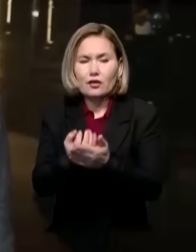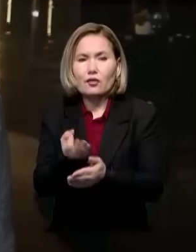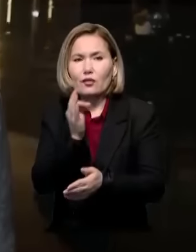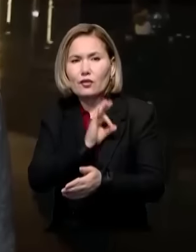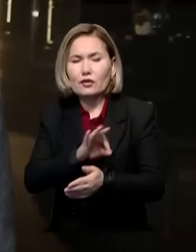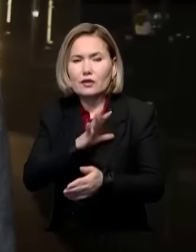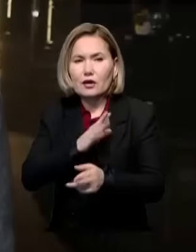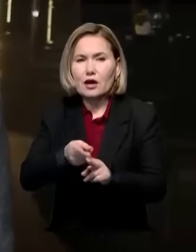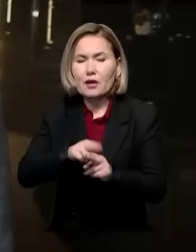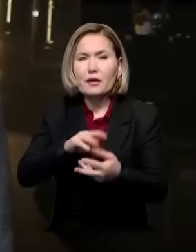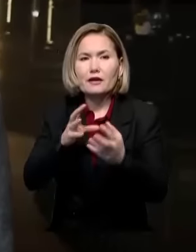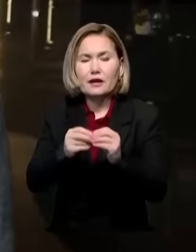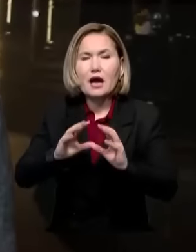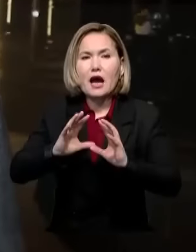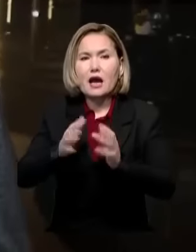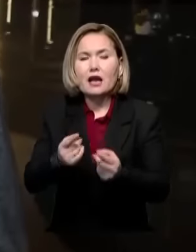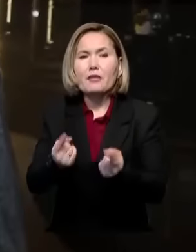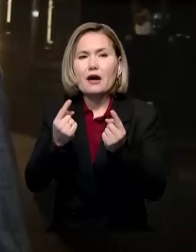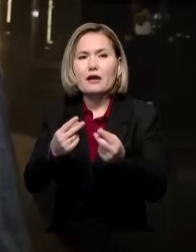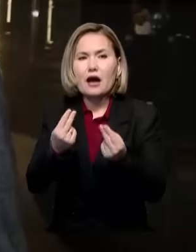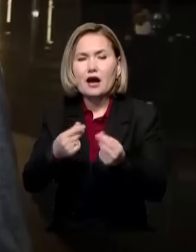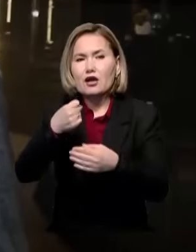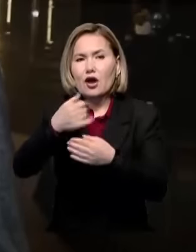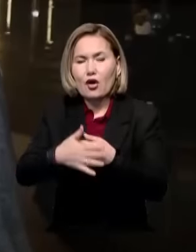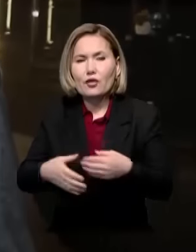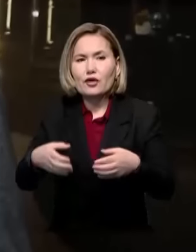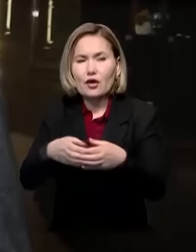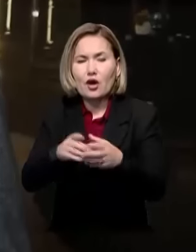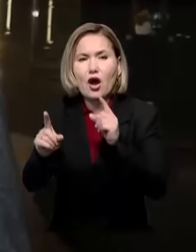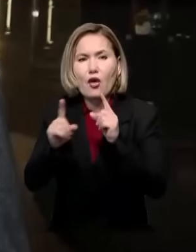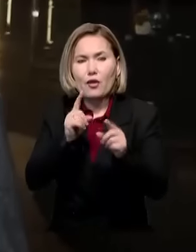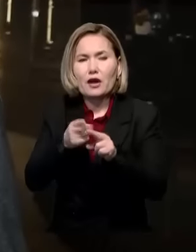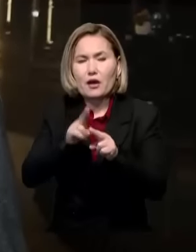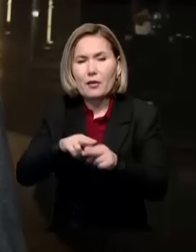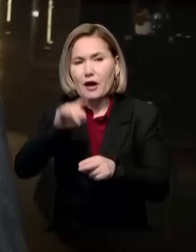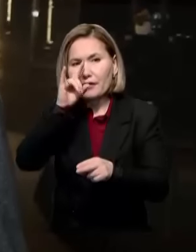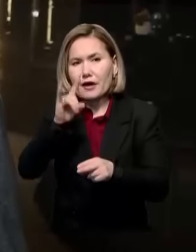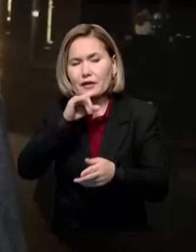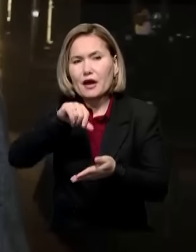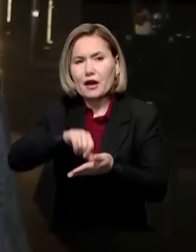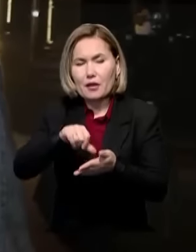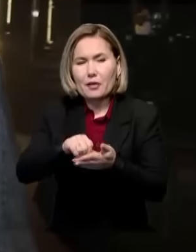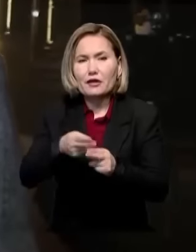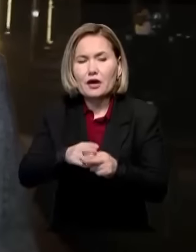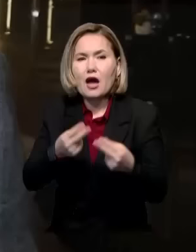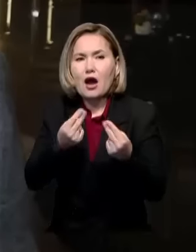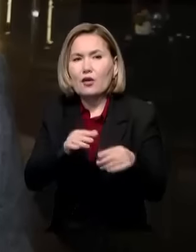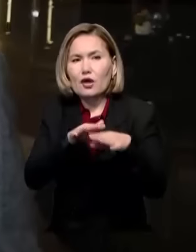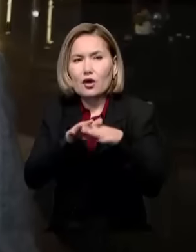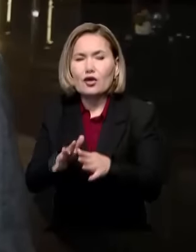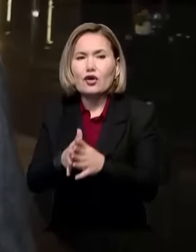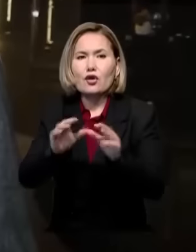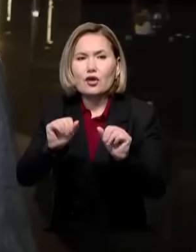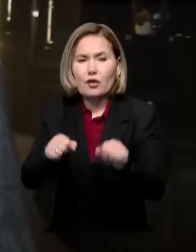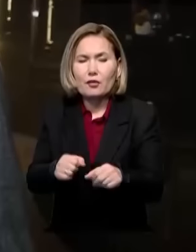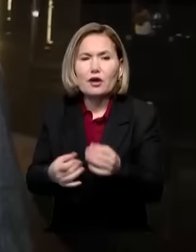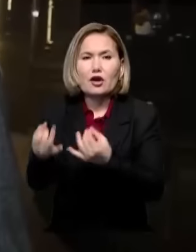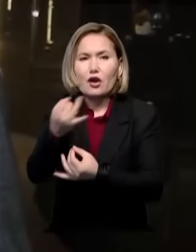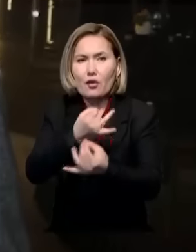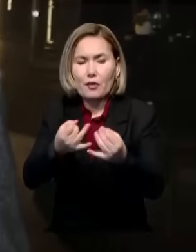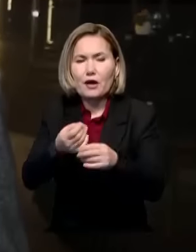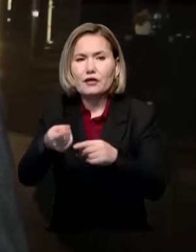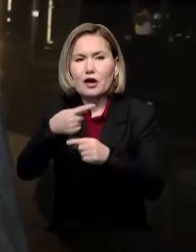асырылды. Енді міне әлемнің ең ірі қаржы орталықтарының бірінде өткізіліп жатқан шараға Қазақстанға инвестициялау мүмкіндіктері туралы білгісі